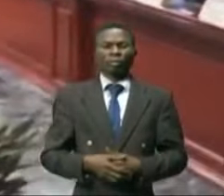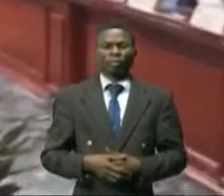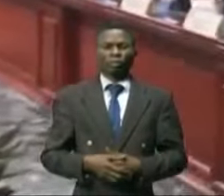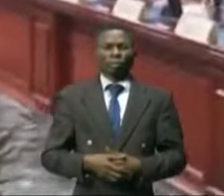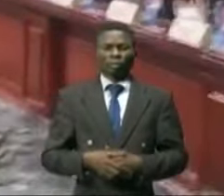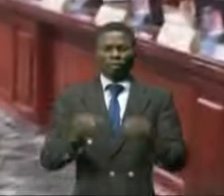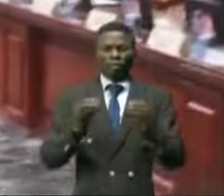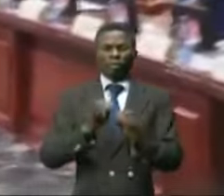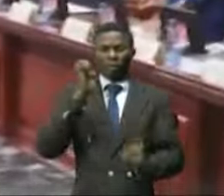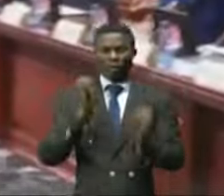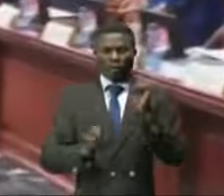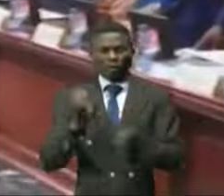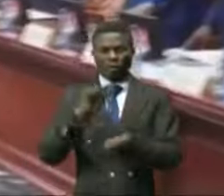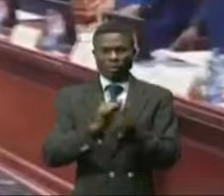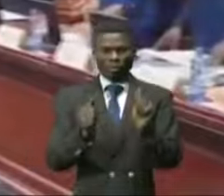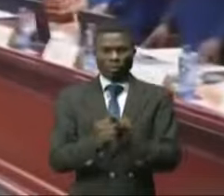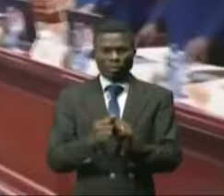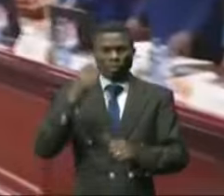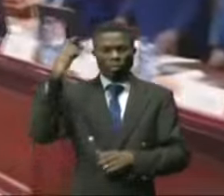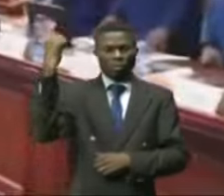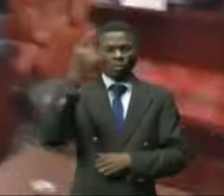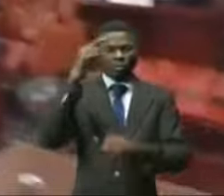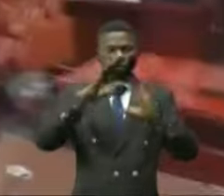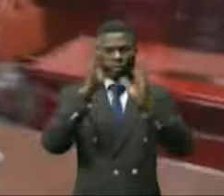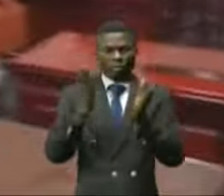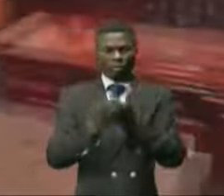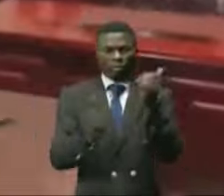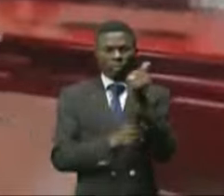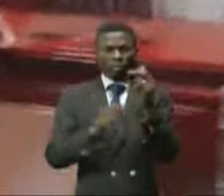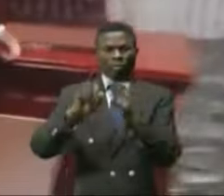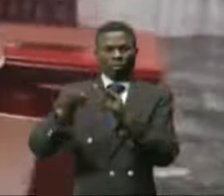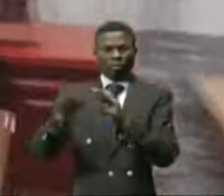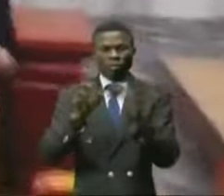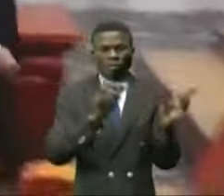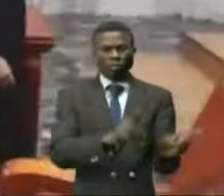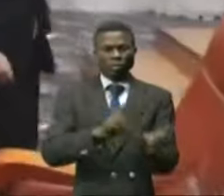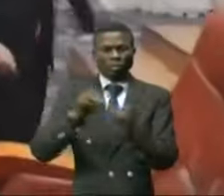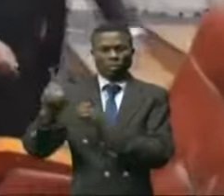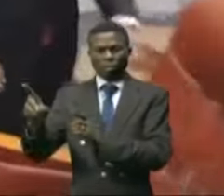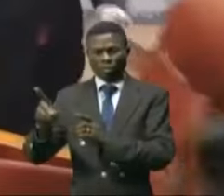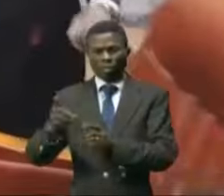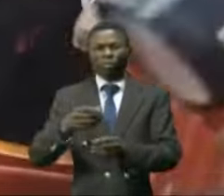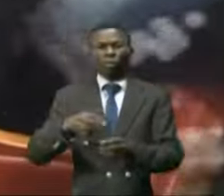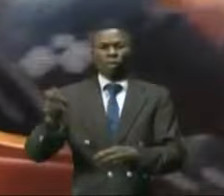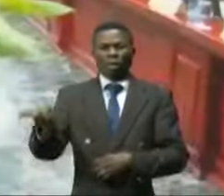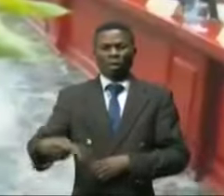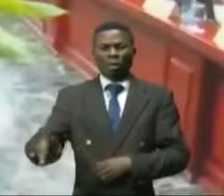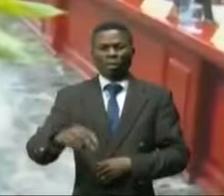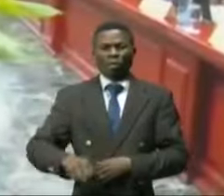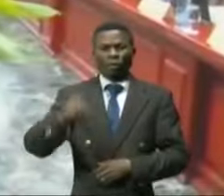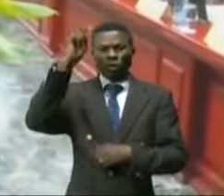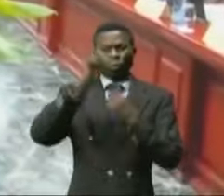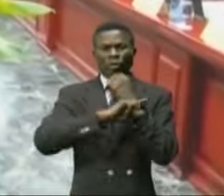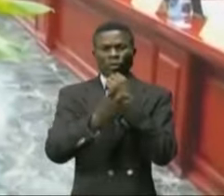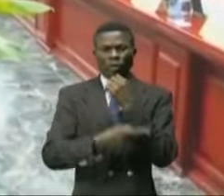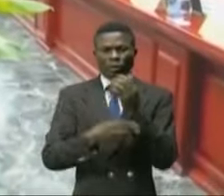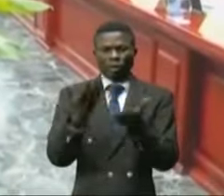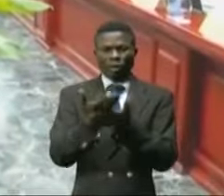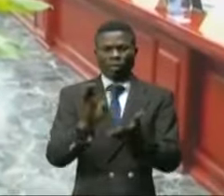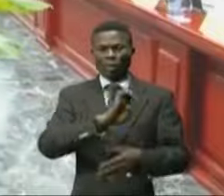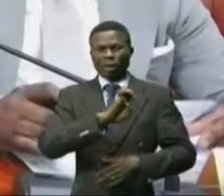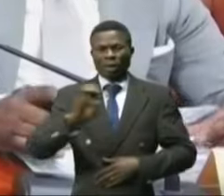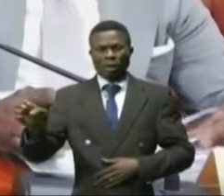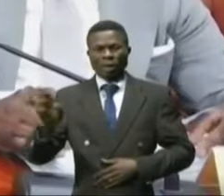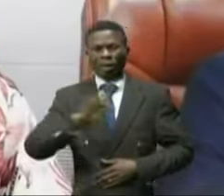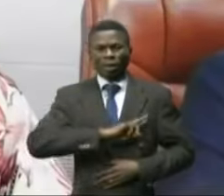gouvernementale évaluative de la situation humanitaire des déplacés a été annoncée dans la province du Nord Kivu, dans l'est de la République démocratique du